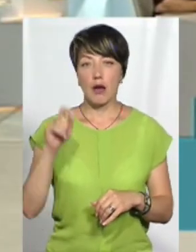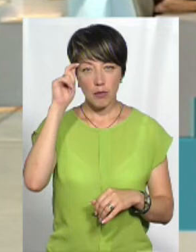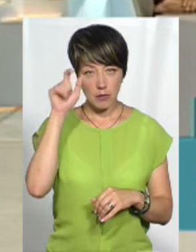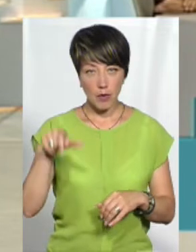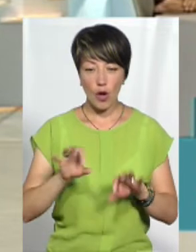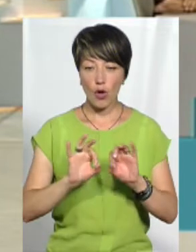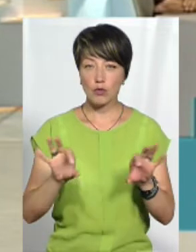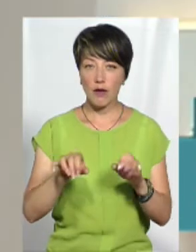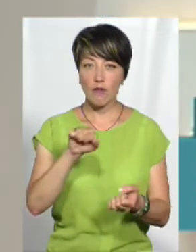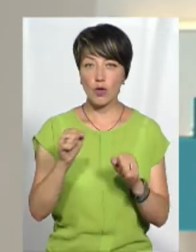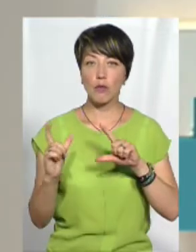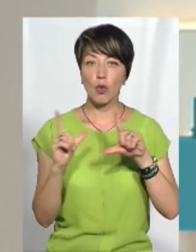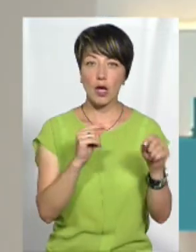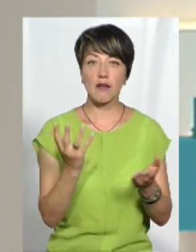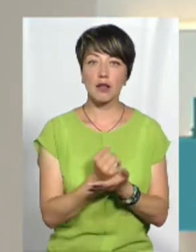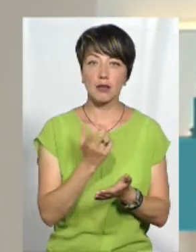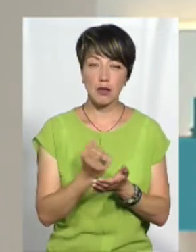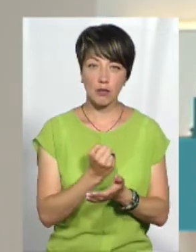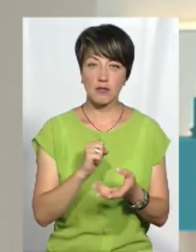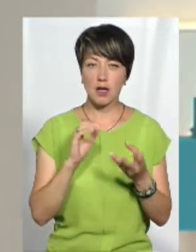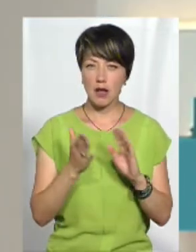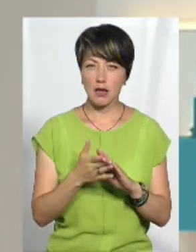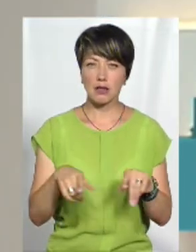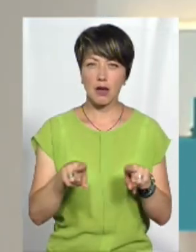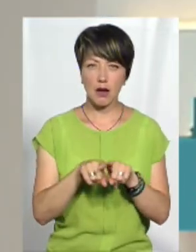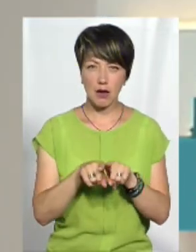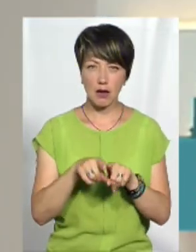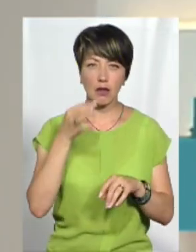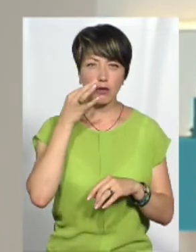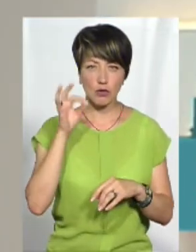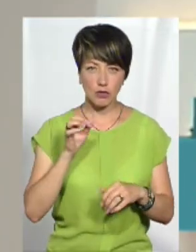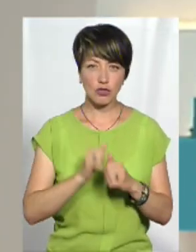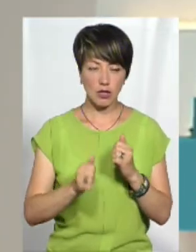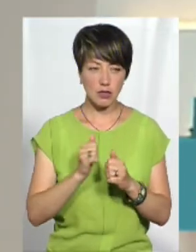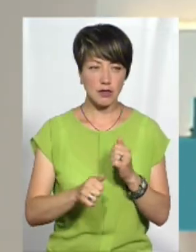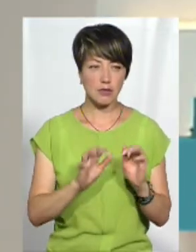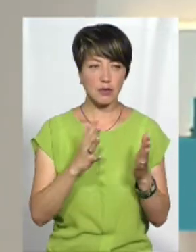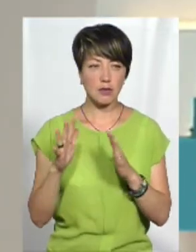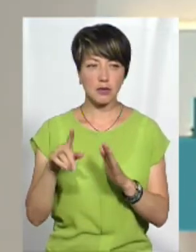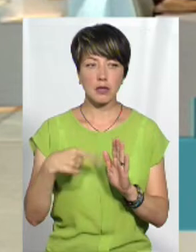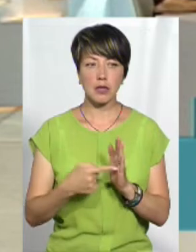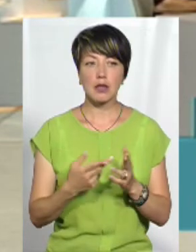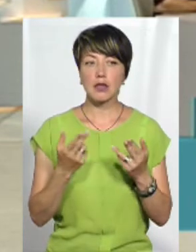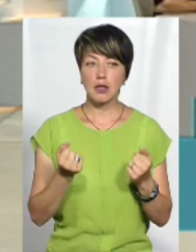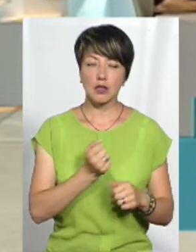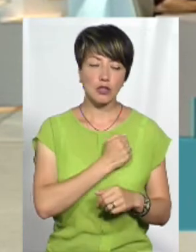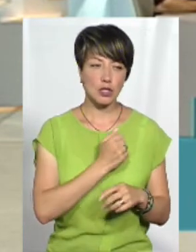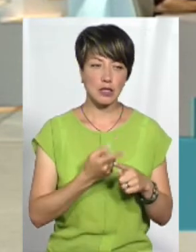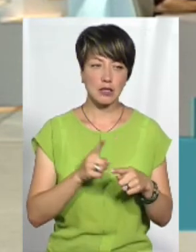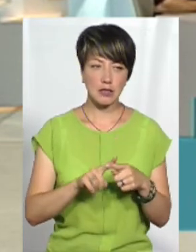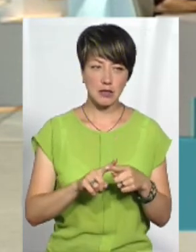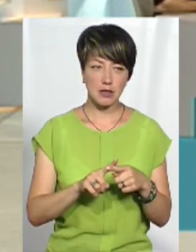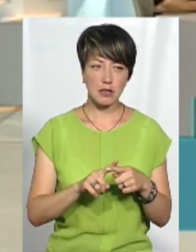ось водій, він поїхав на заробітки. Взагалі така практика є дуже частою чи як? На жаль, ця практика зараз